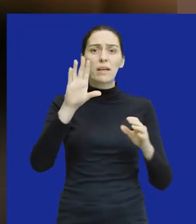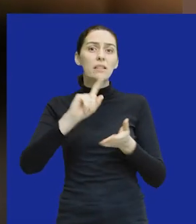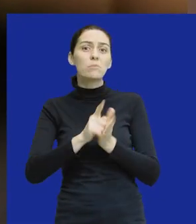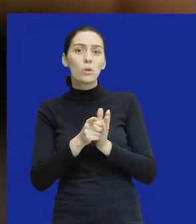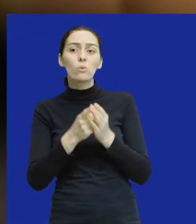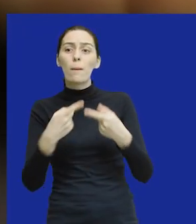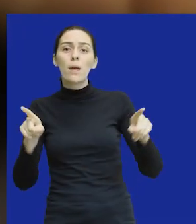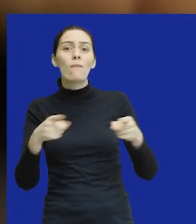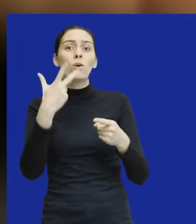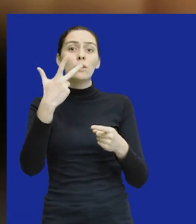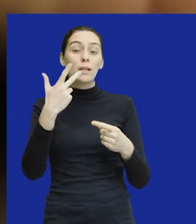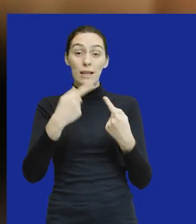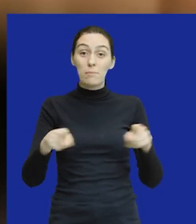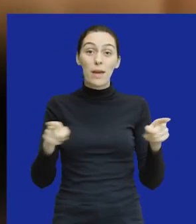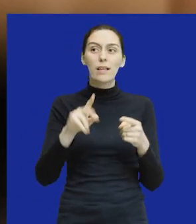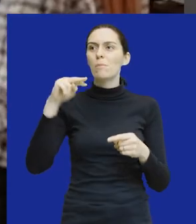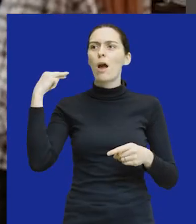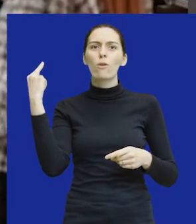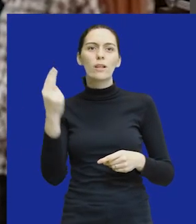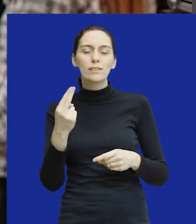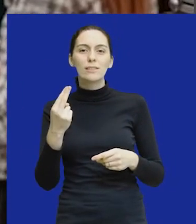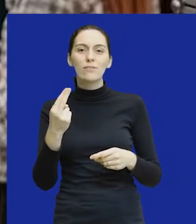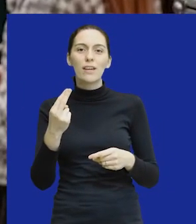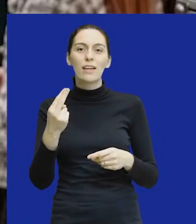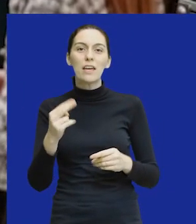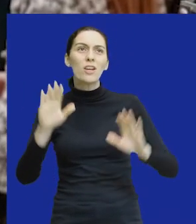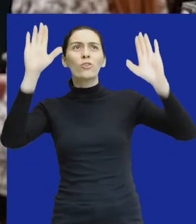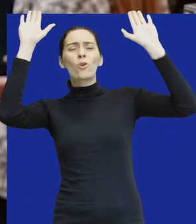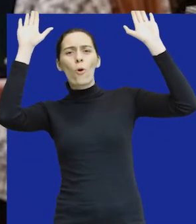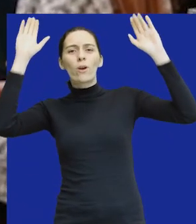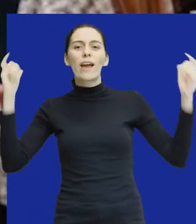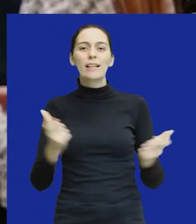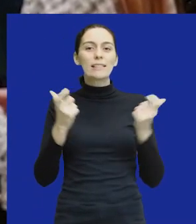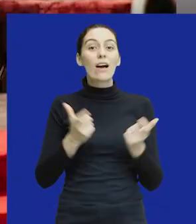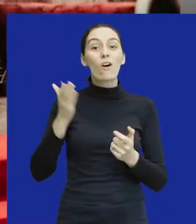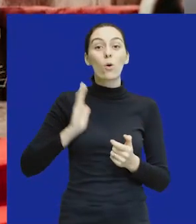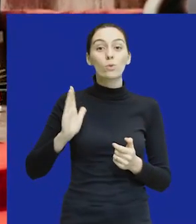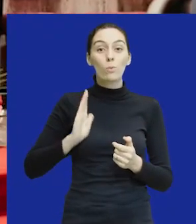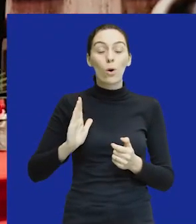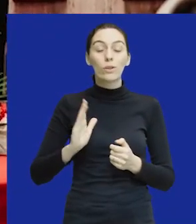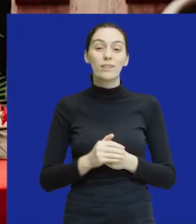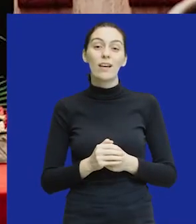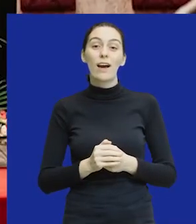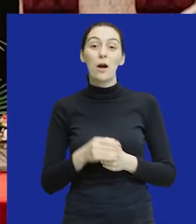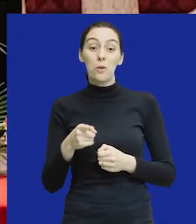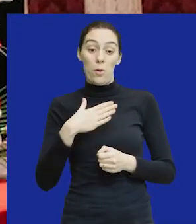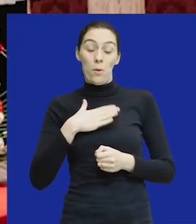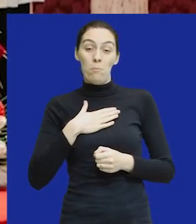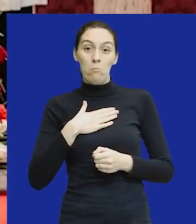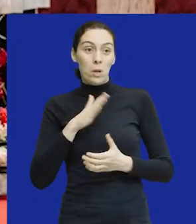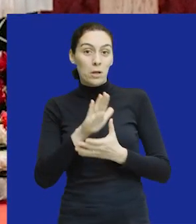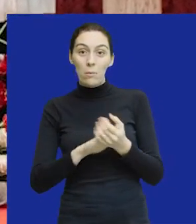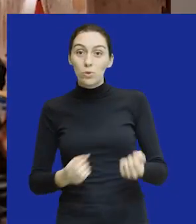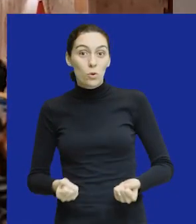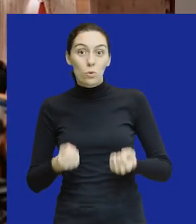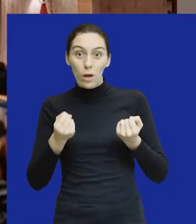15, otpjevaju se tri pjesme gdje svi puni milosti Duha Svetoga, čak ono, dižu ruke, slave gospodina, i to mi je bilo u početku